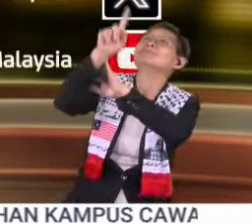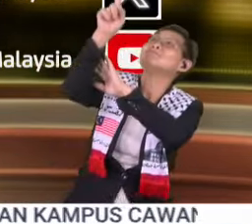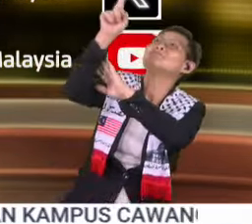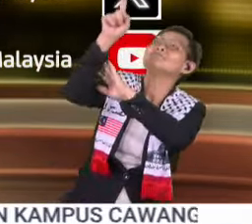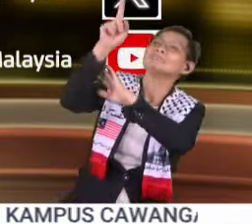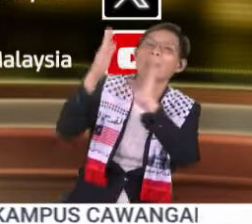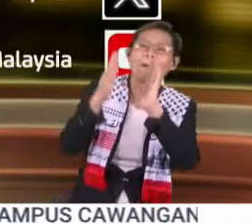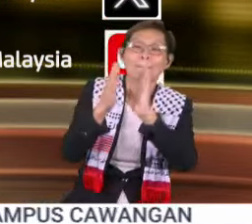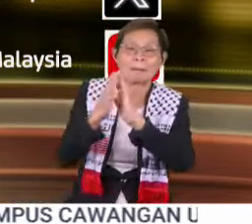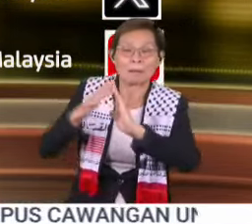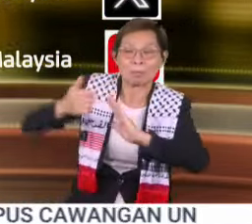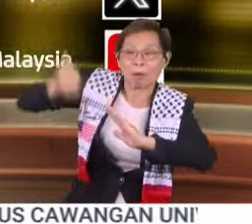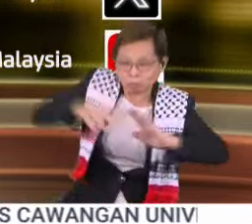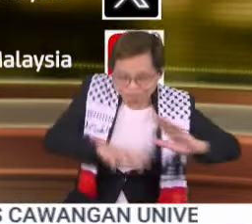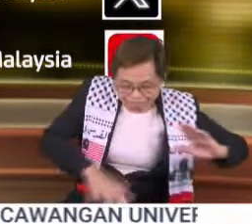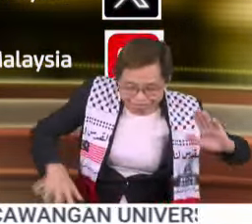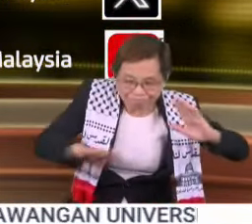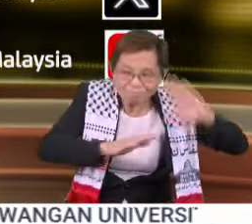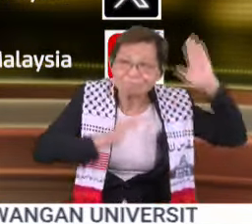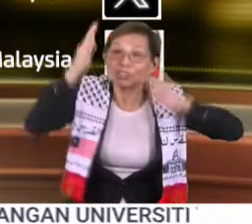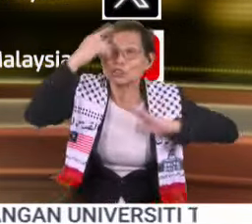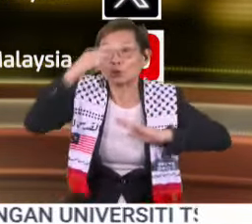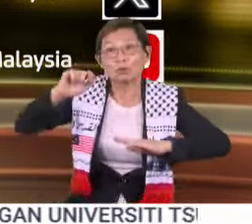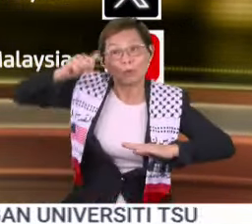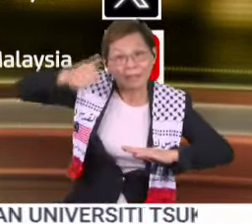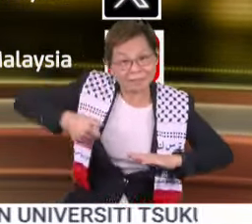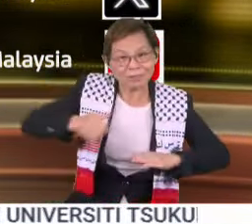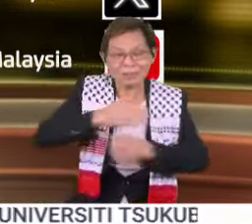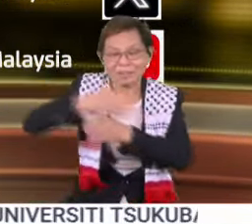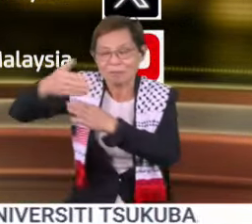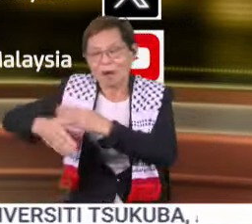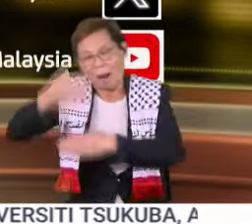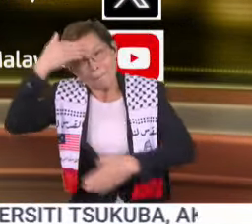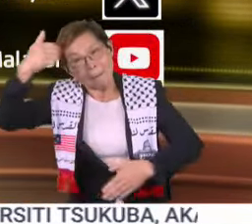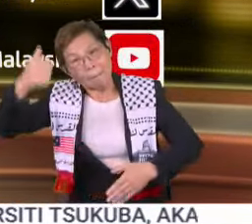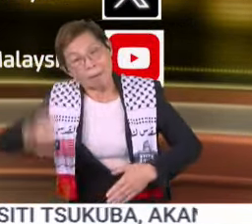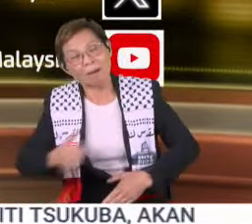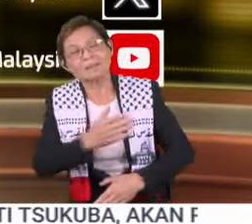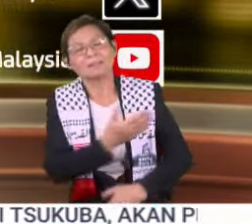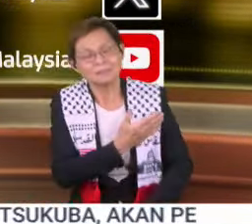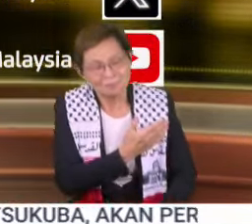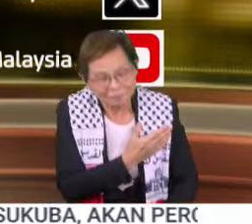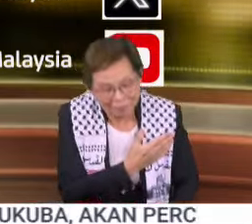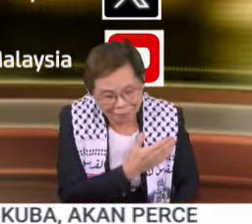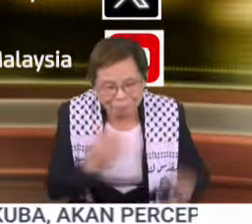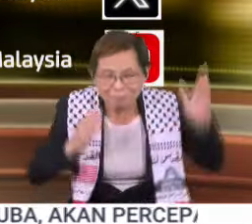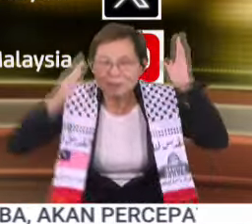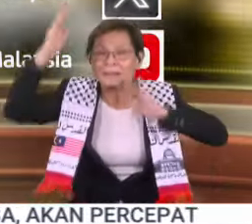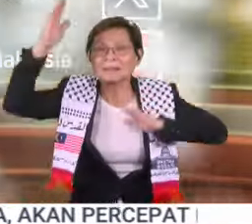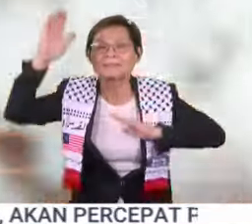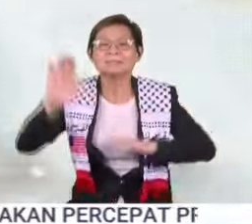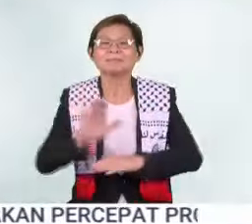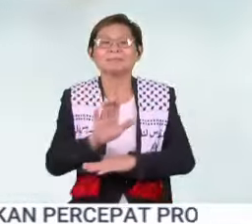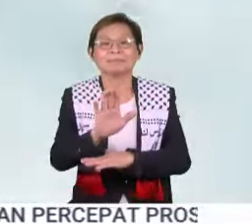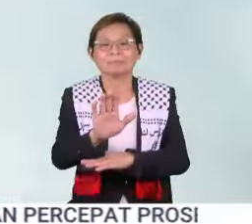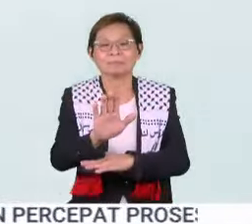bagi bandar-bandar utama di seluruh Malaysia untuk hari esok. Sekian, Assalamualaikum dan Salam Malaysia Madani.